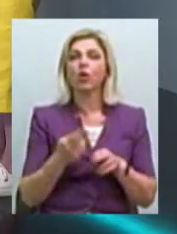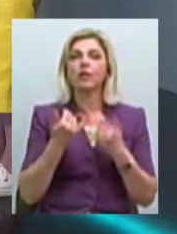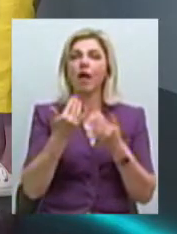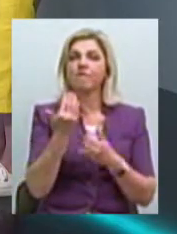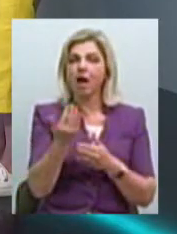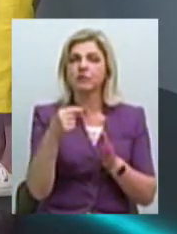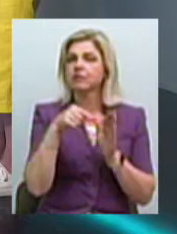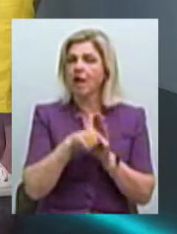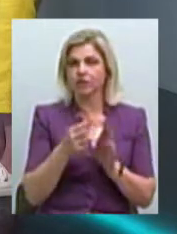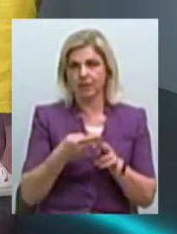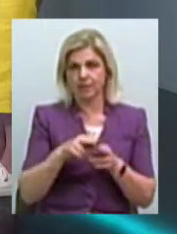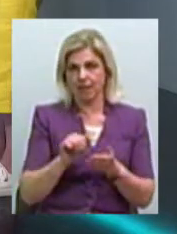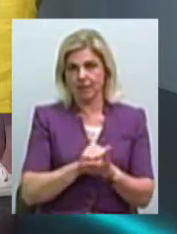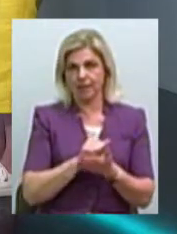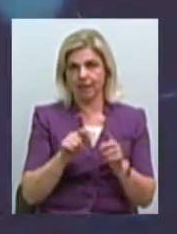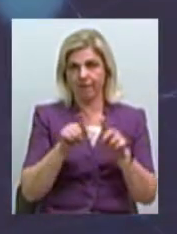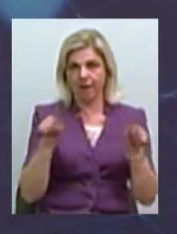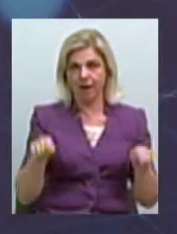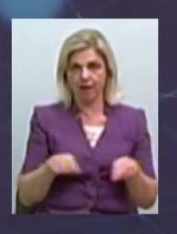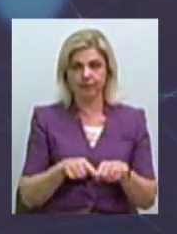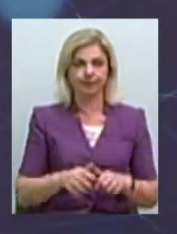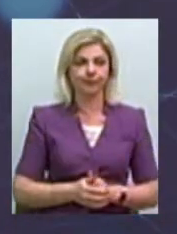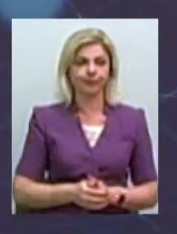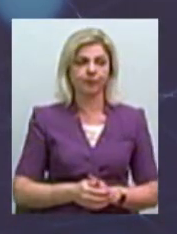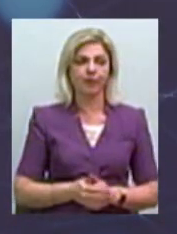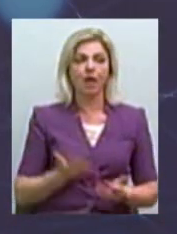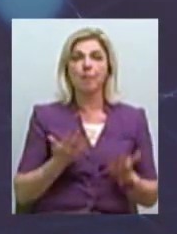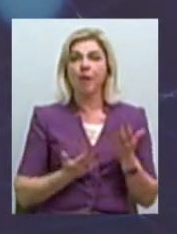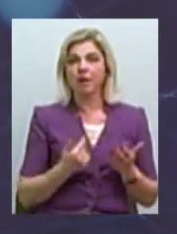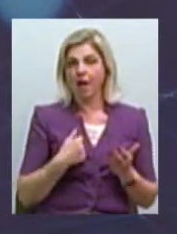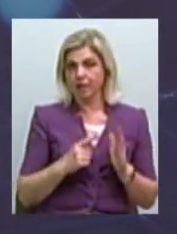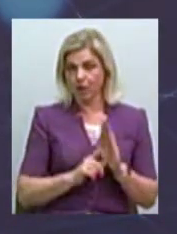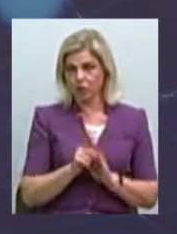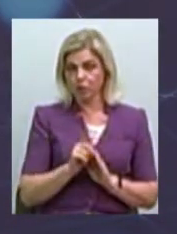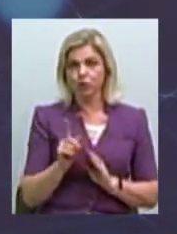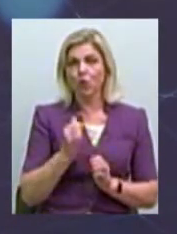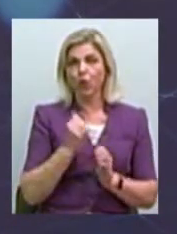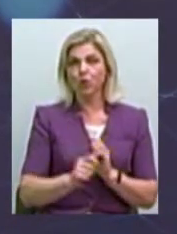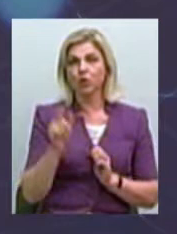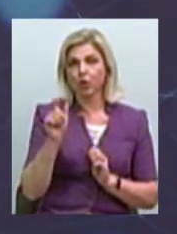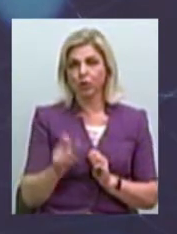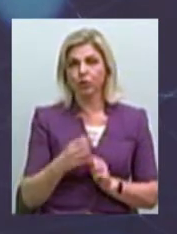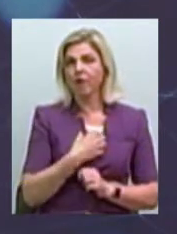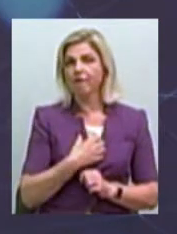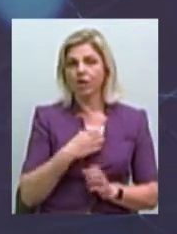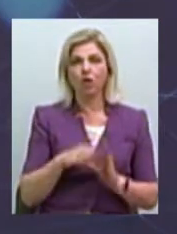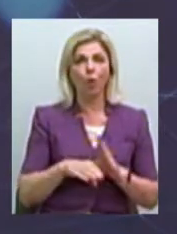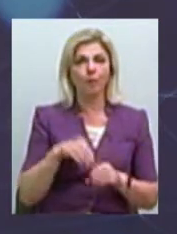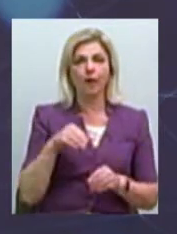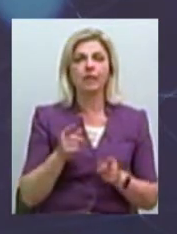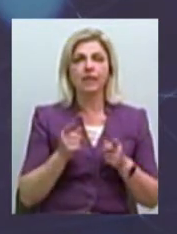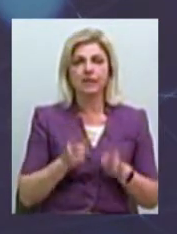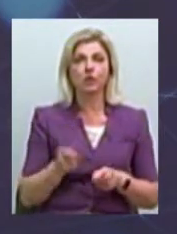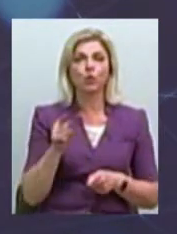цей сертифікат? Ну, доброго вечора. Мабуть, я почну з того, що для кожної людини важливо обрати саме дійсно